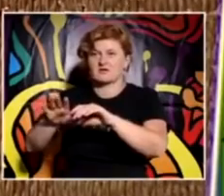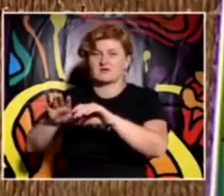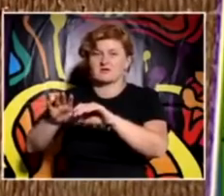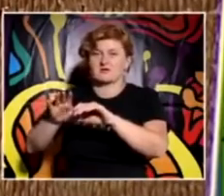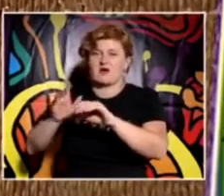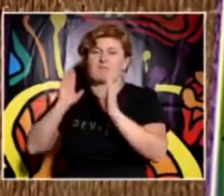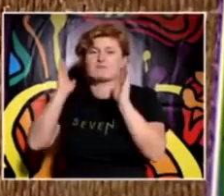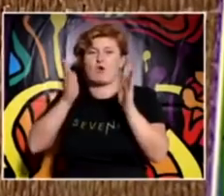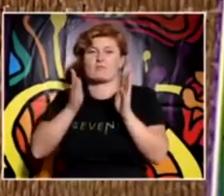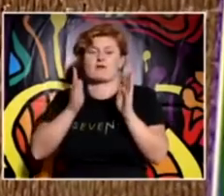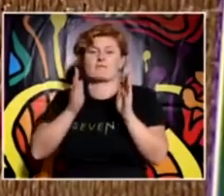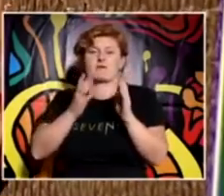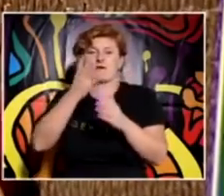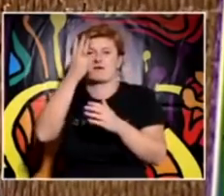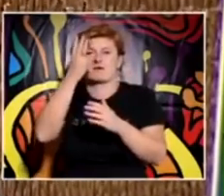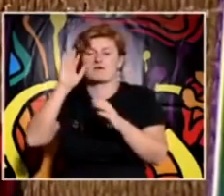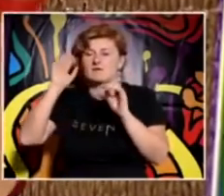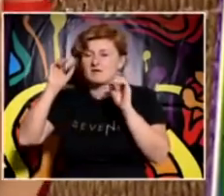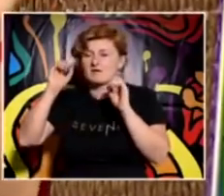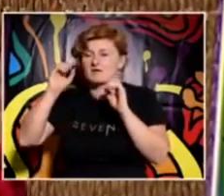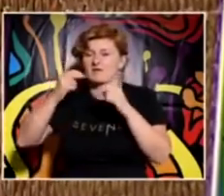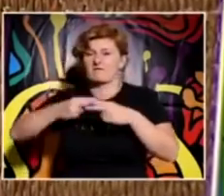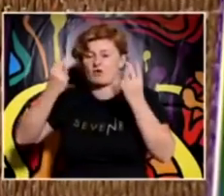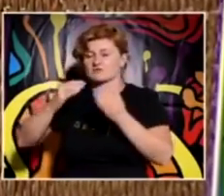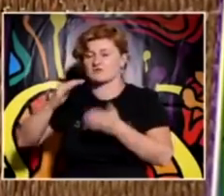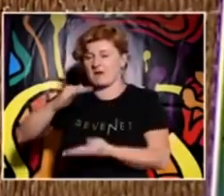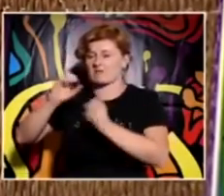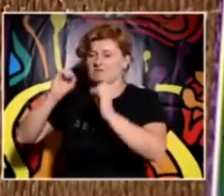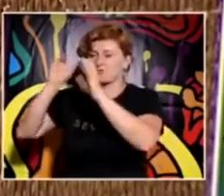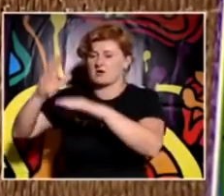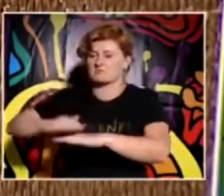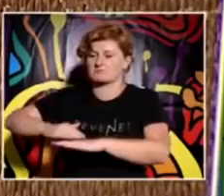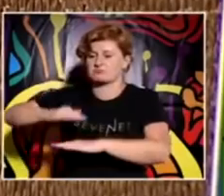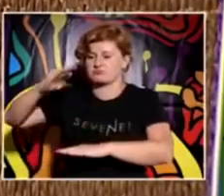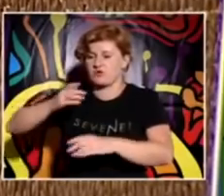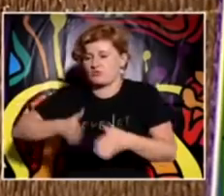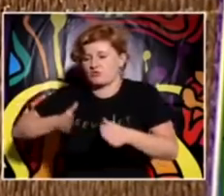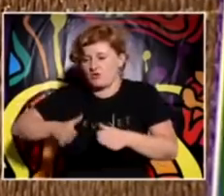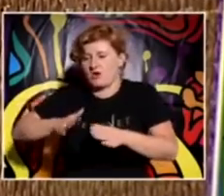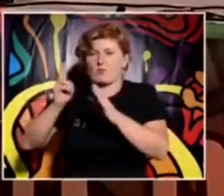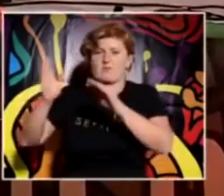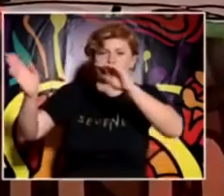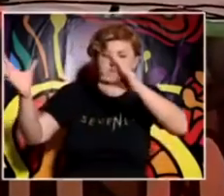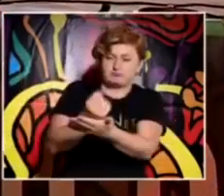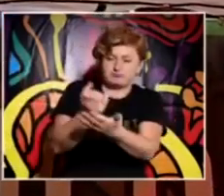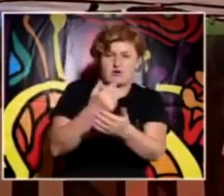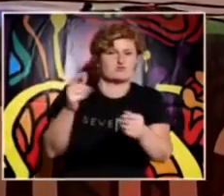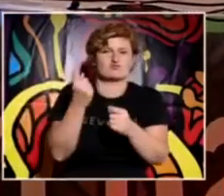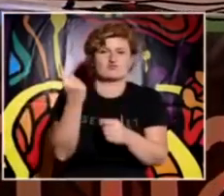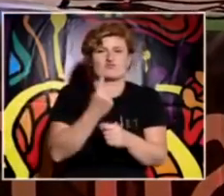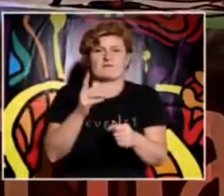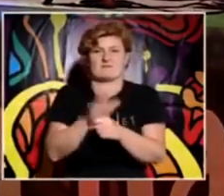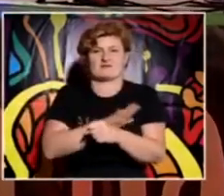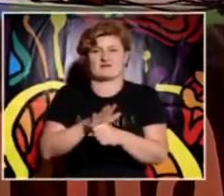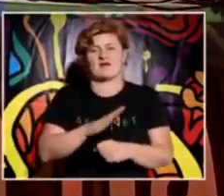i potem tylko po prostu je, one się tam mnożą, sprzedajesz i jest super biznes. Potem się nauczyłam, że tak na dobrą sprawę chyba zawsze